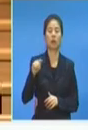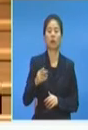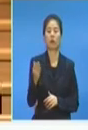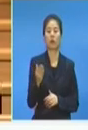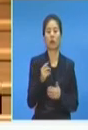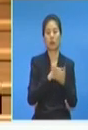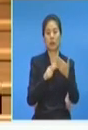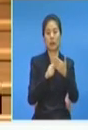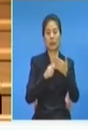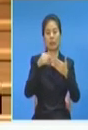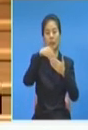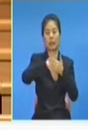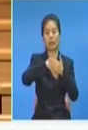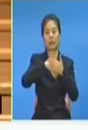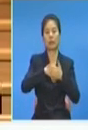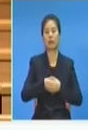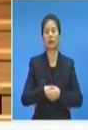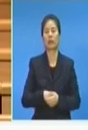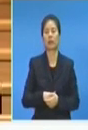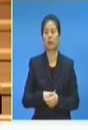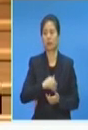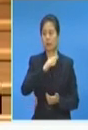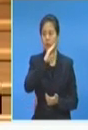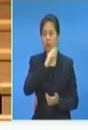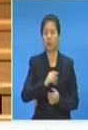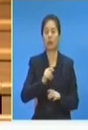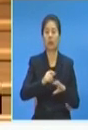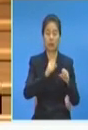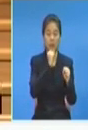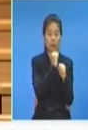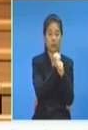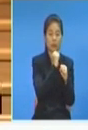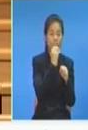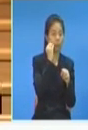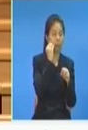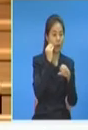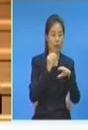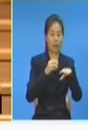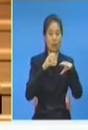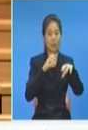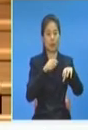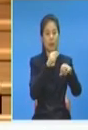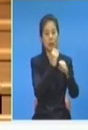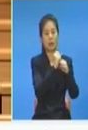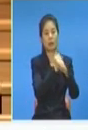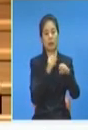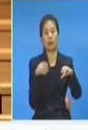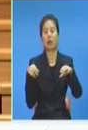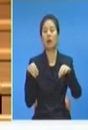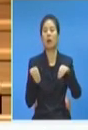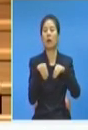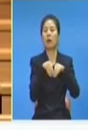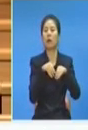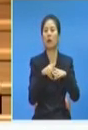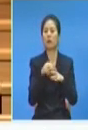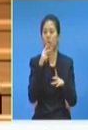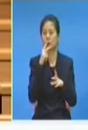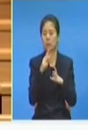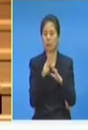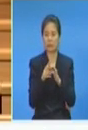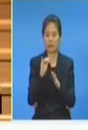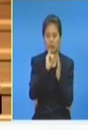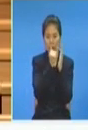เสือไปไหนล่ะครับแค่ไปจากบ้านมาที่ทำงานที่ศูนย์ราชการท่านก็แย่แล้วท่านจะไปรู้ตามต่างจังหวัดว่าตรงไหนจะต้องไป